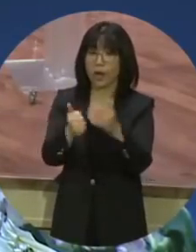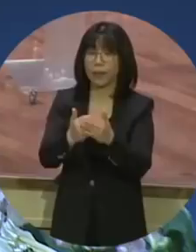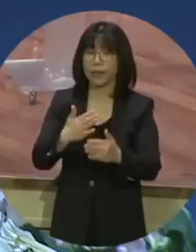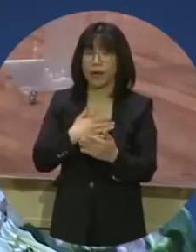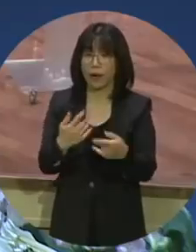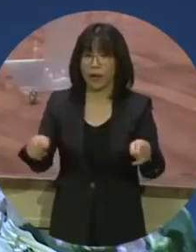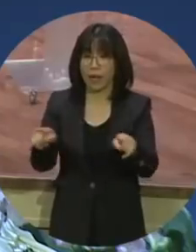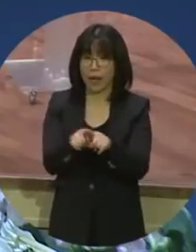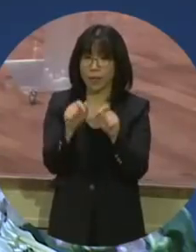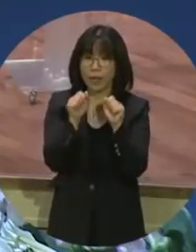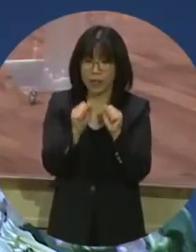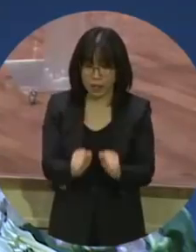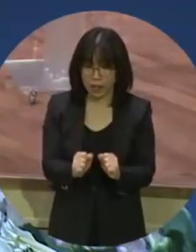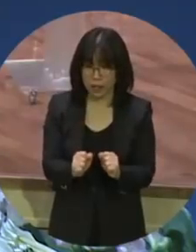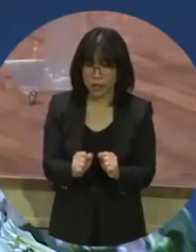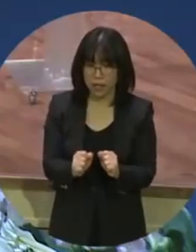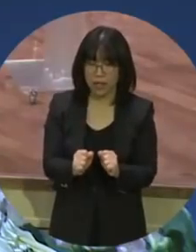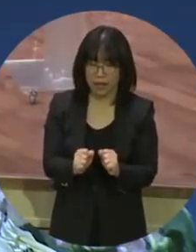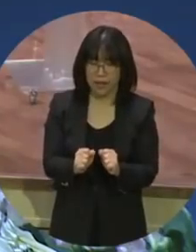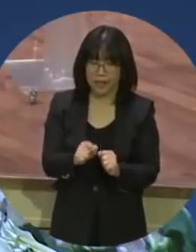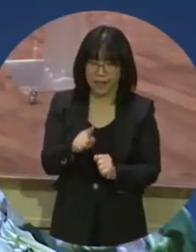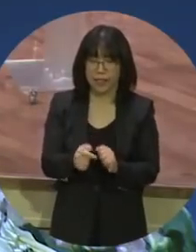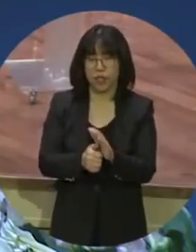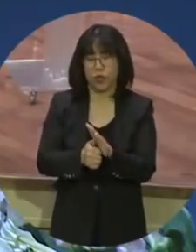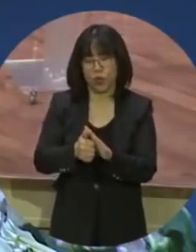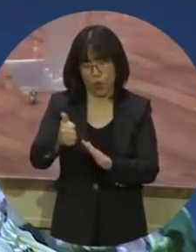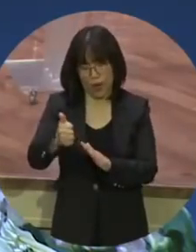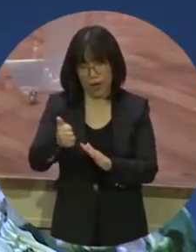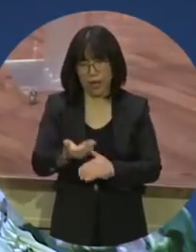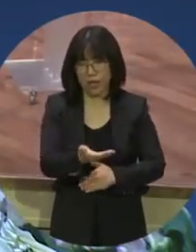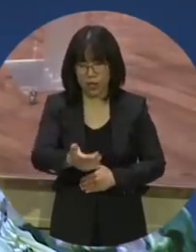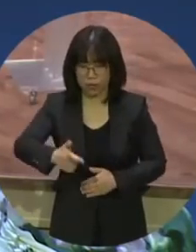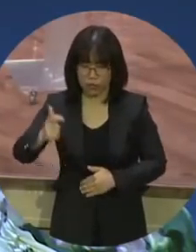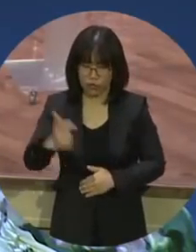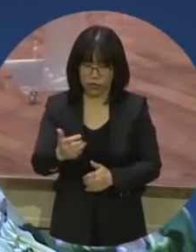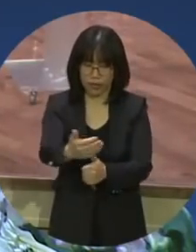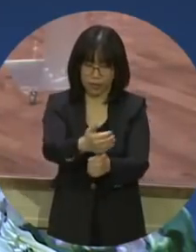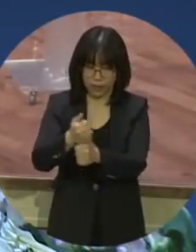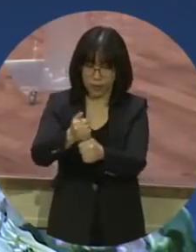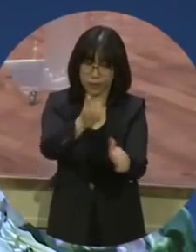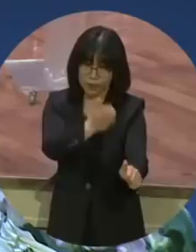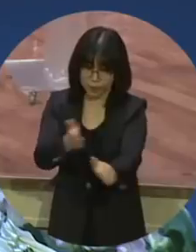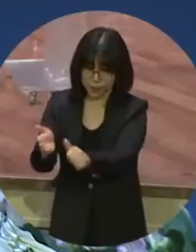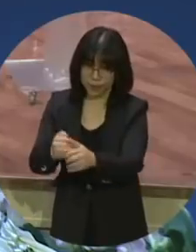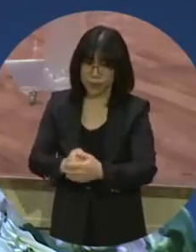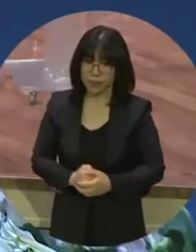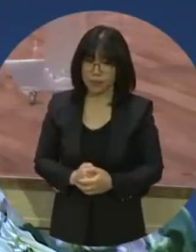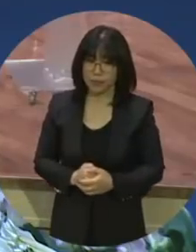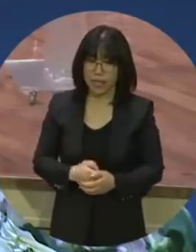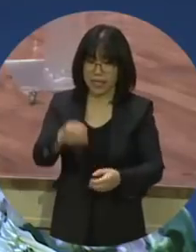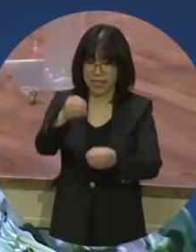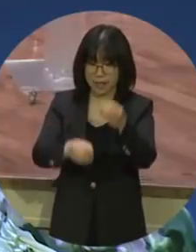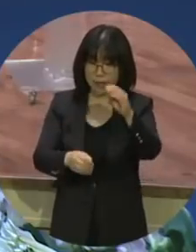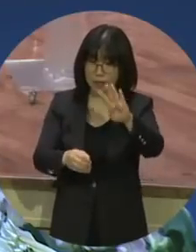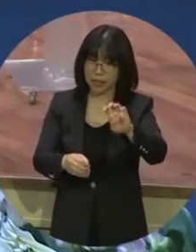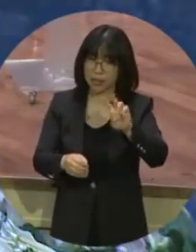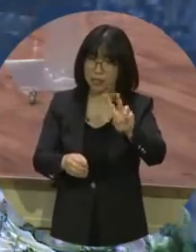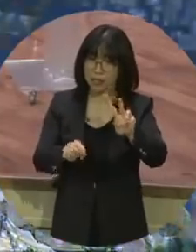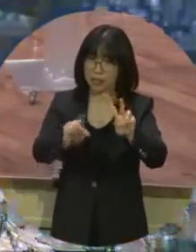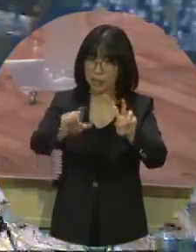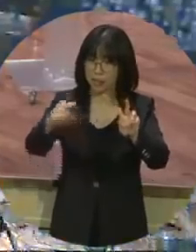하시는 임마누엘의 소망을 오늘 이 밤에 여러분이 굳게 붙잡으시기 바랍니다. 시편 42편 8절에